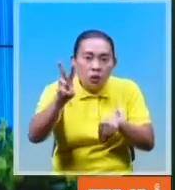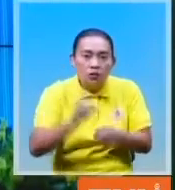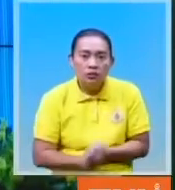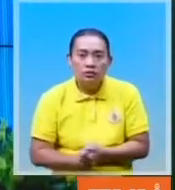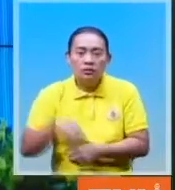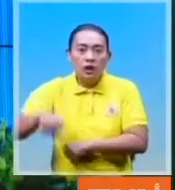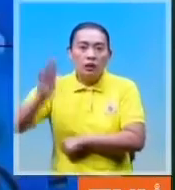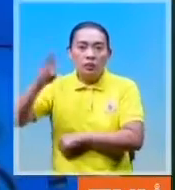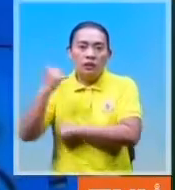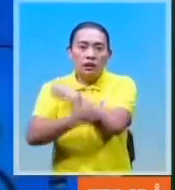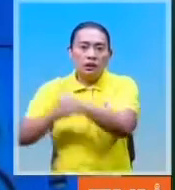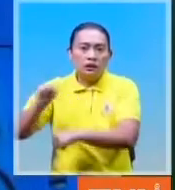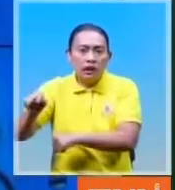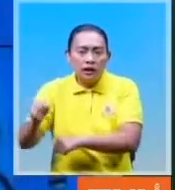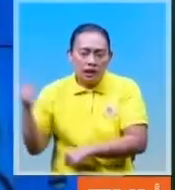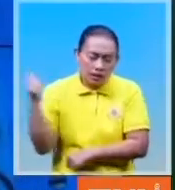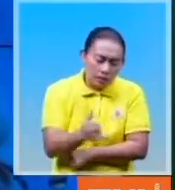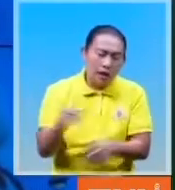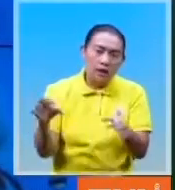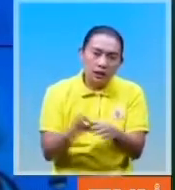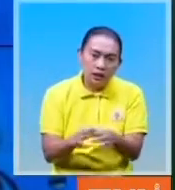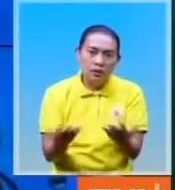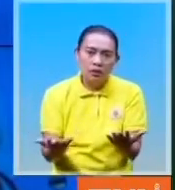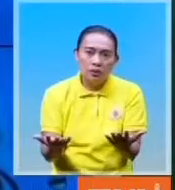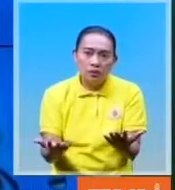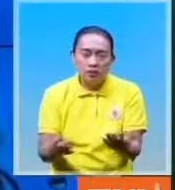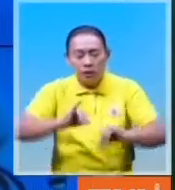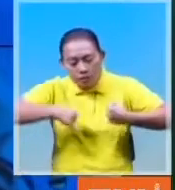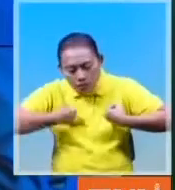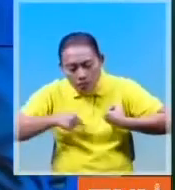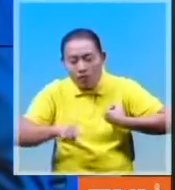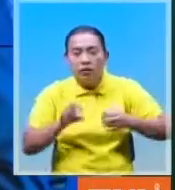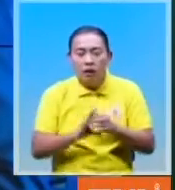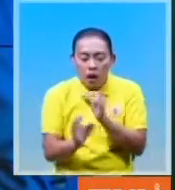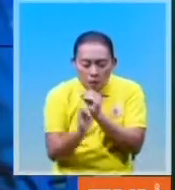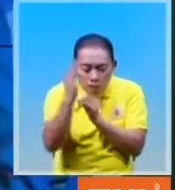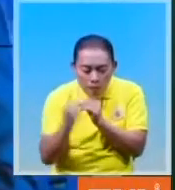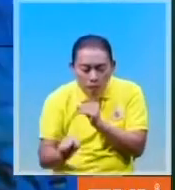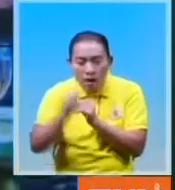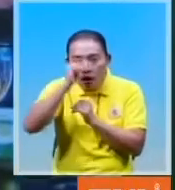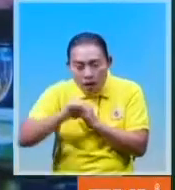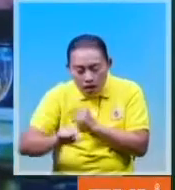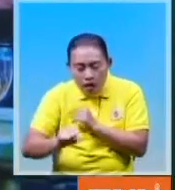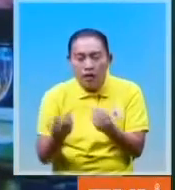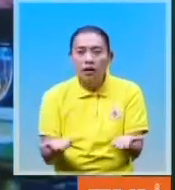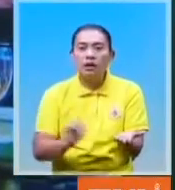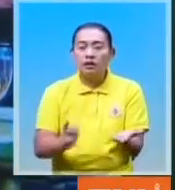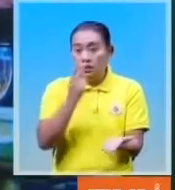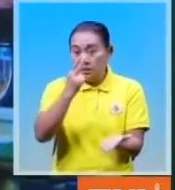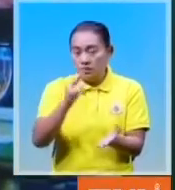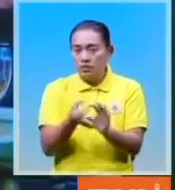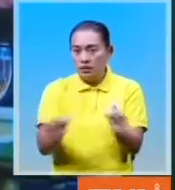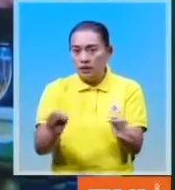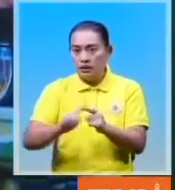าติหรือว่ากลุ่มทุนต่างชาติจะเข้ามาเกี่ยวข้องมาครอบครองเรื่องของกัญชาในบ้านเรานะคะเดี๋ยววันนี้พาคุณผู้ชมไปฟังรายละเอียดจากท